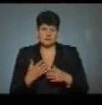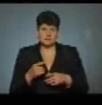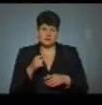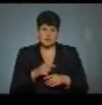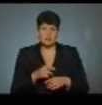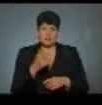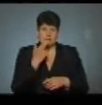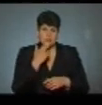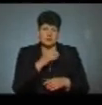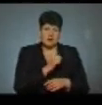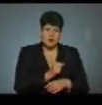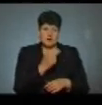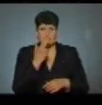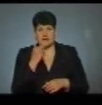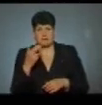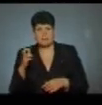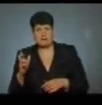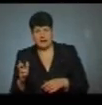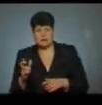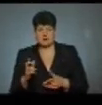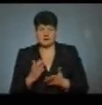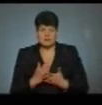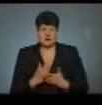А, а в других випадках грип Б.